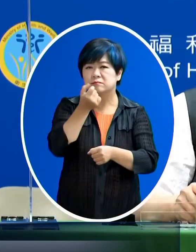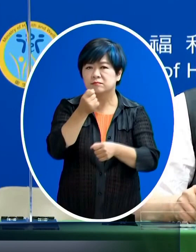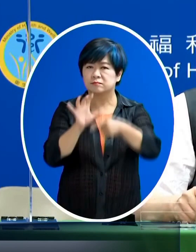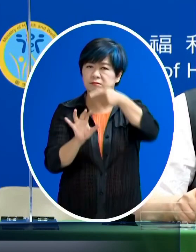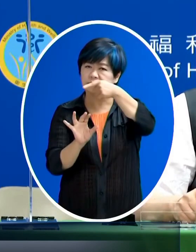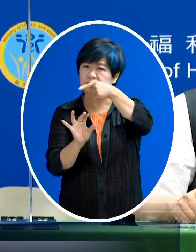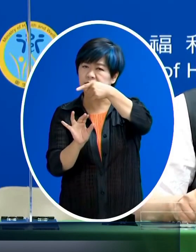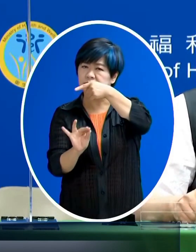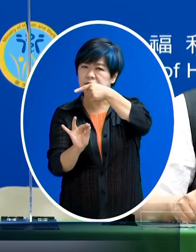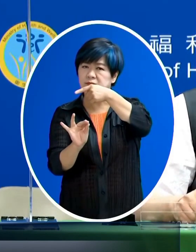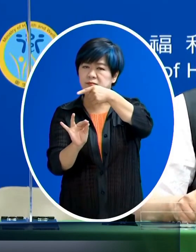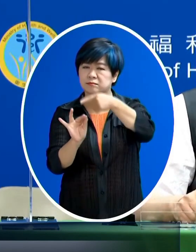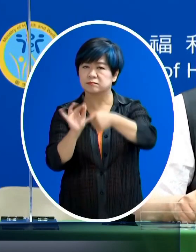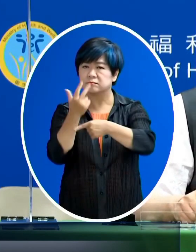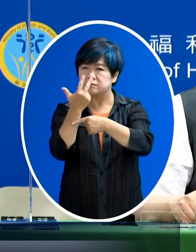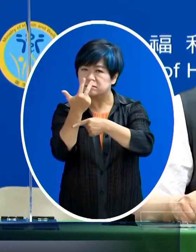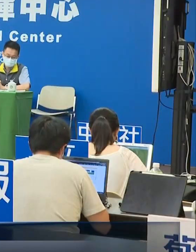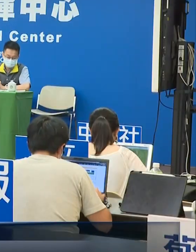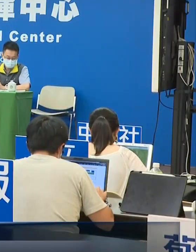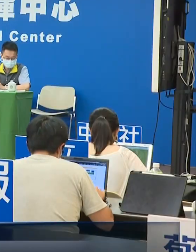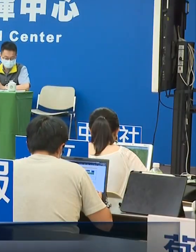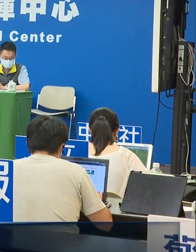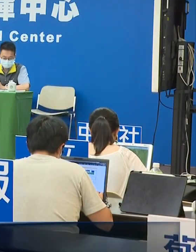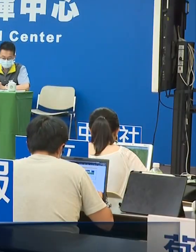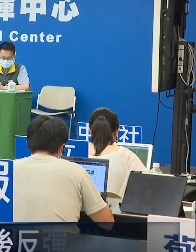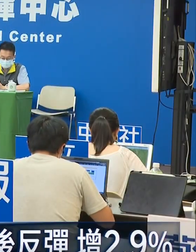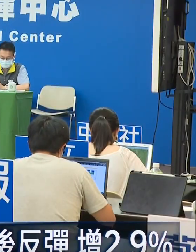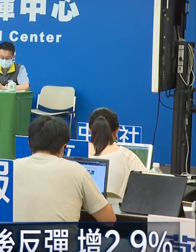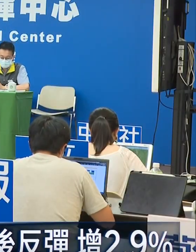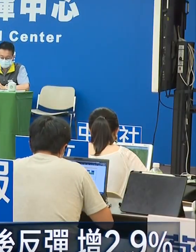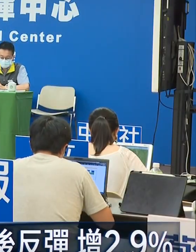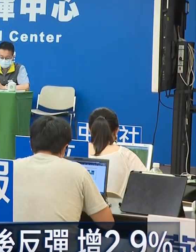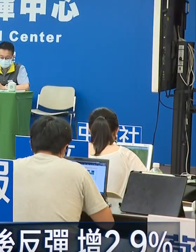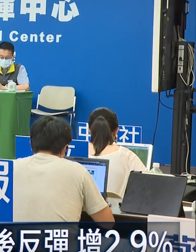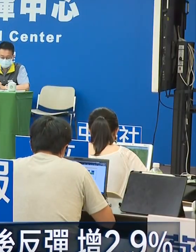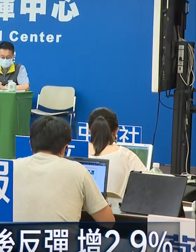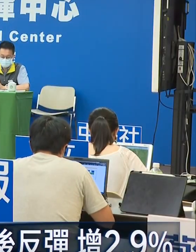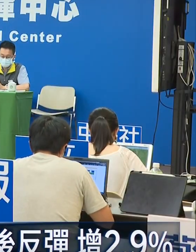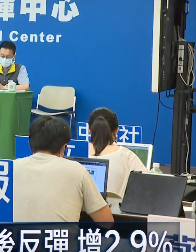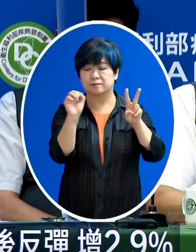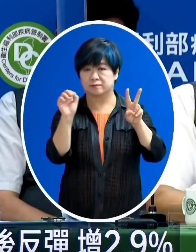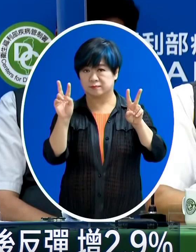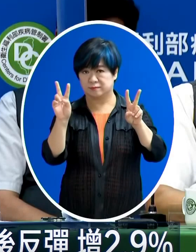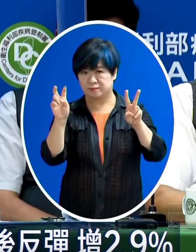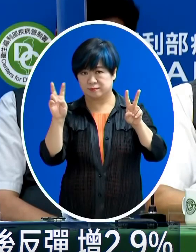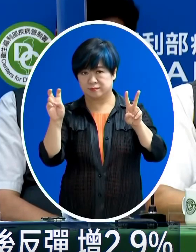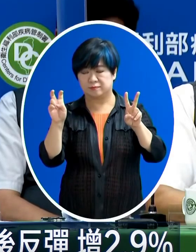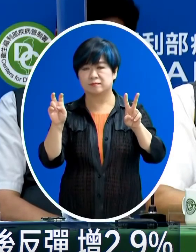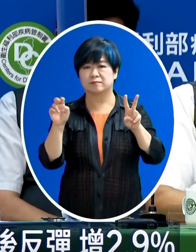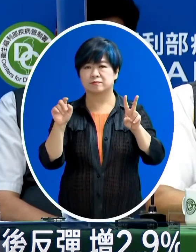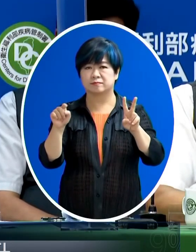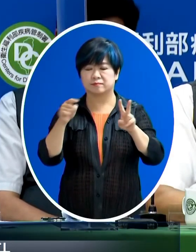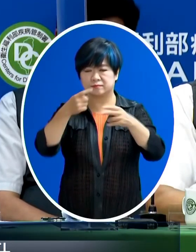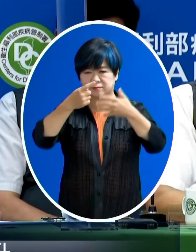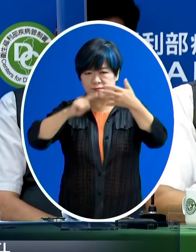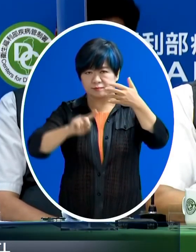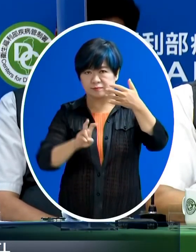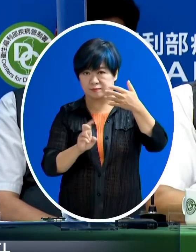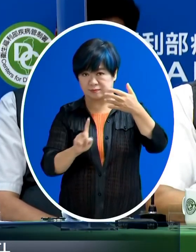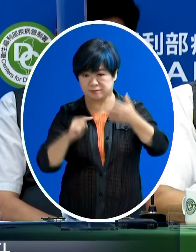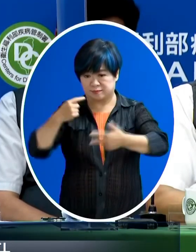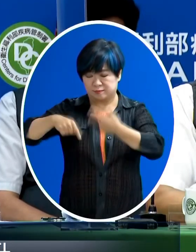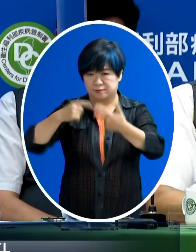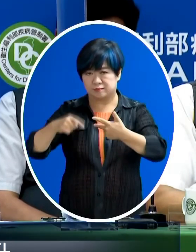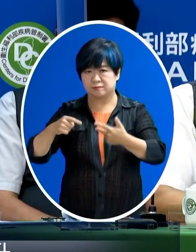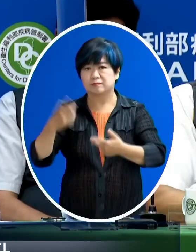16669位，增加了大概7%左右。 疫情微微升温，恐怕全因 BA.5 连续11周的下降，那